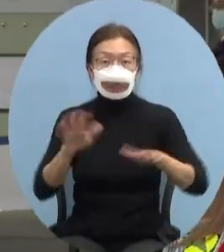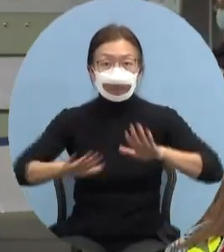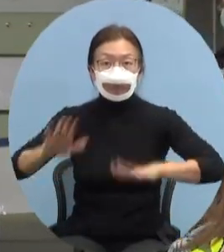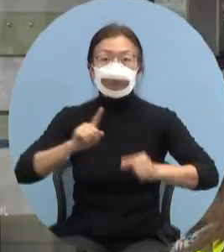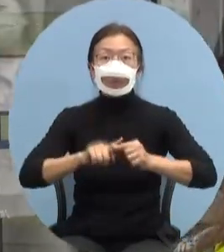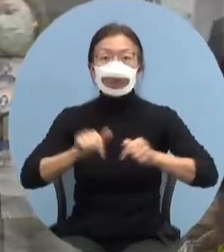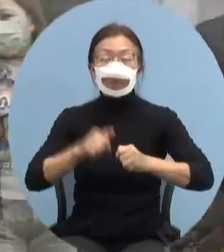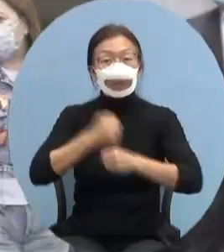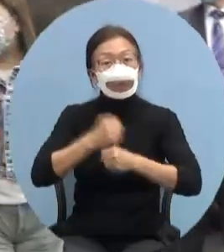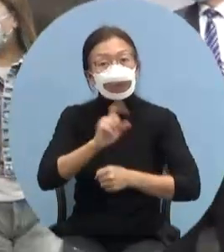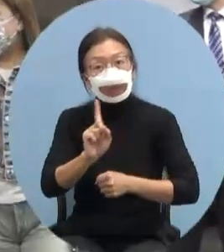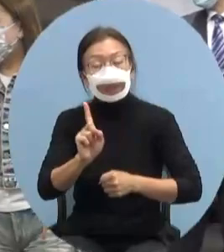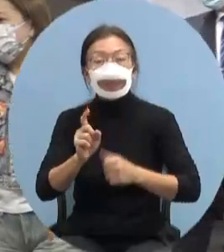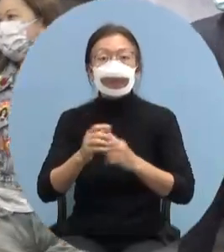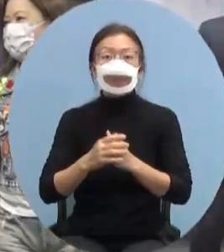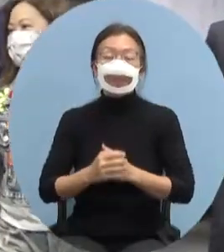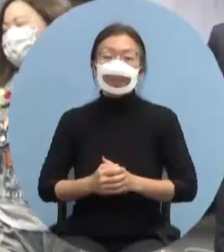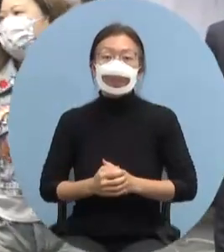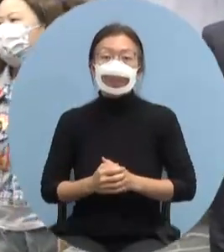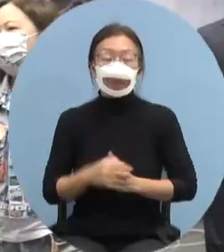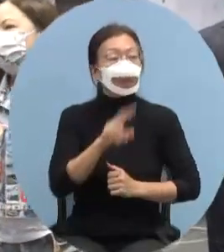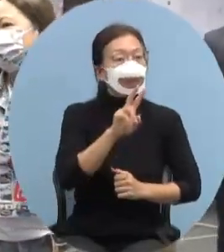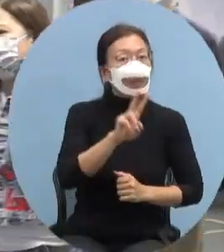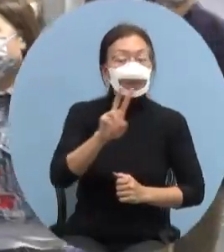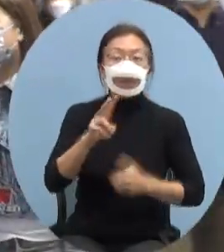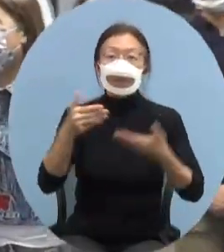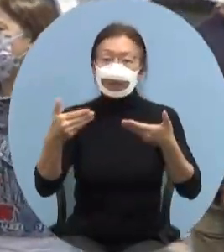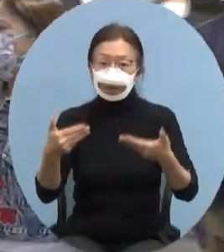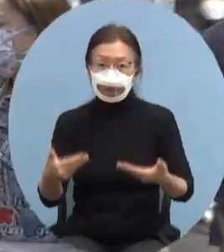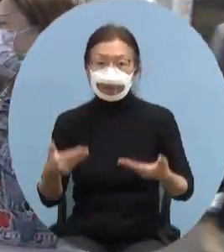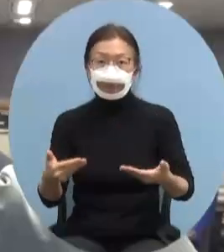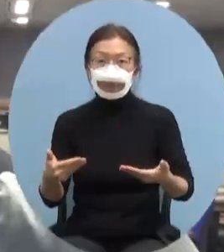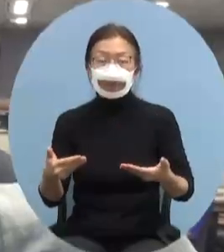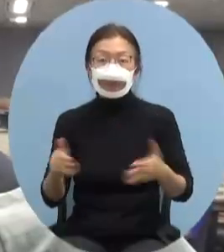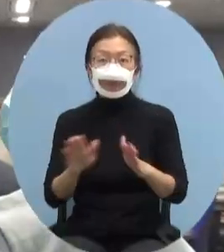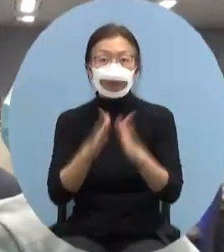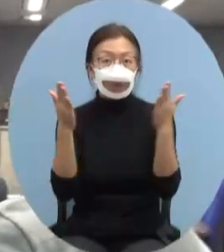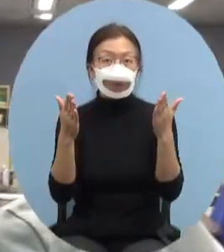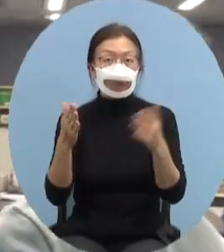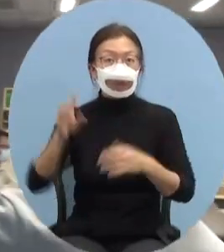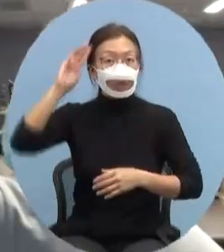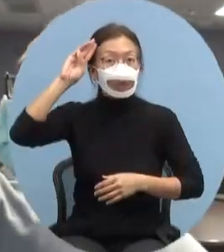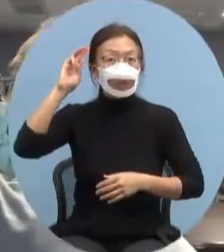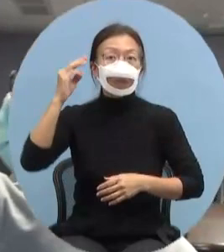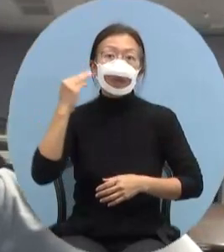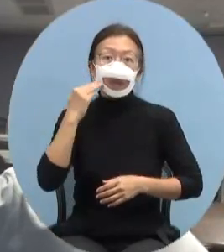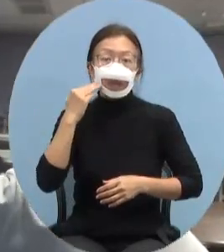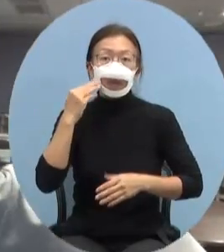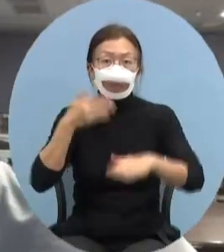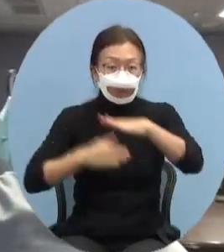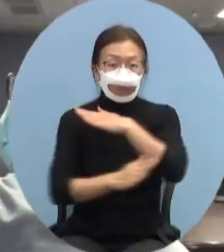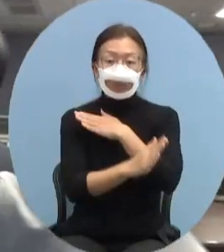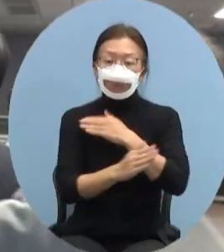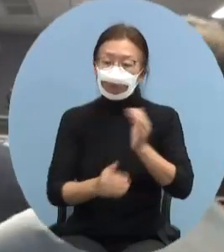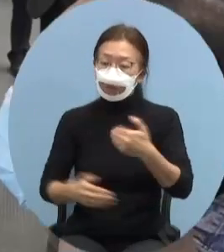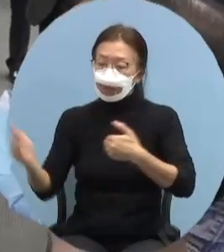心嘅運作，從而咧係去睇下我哋今日開通咗將南隧道同埋跨灣連